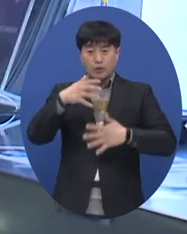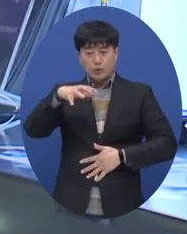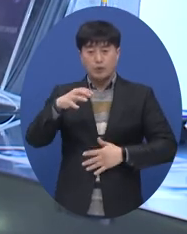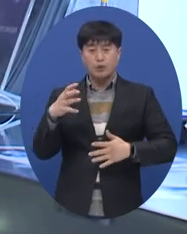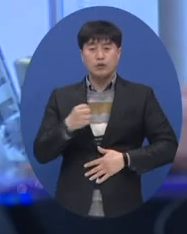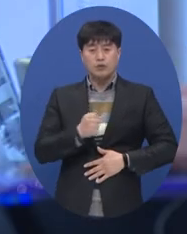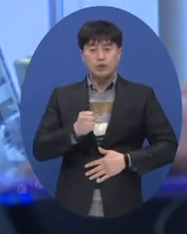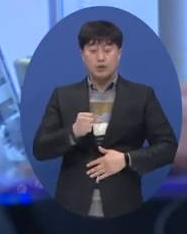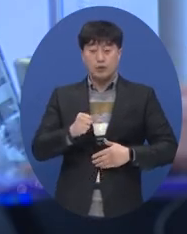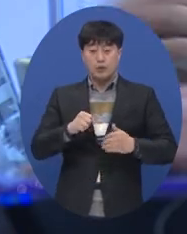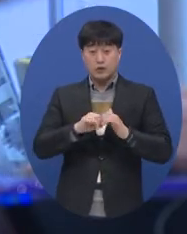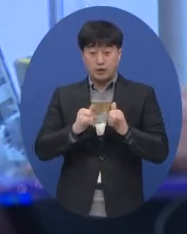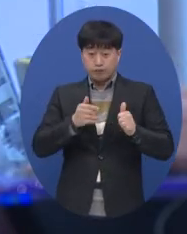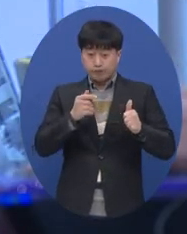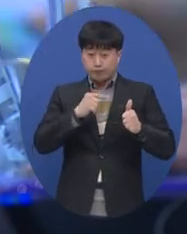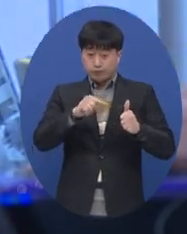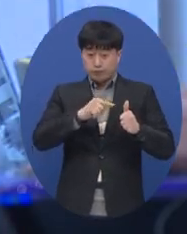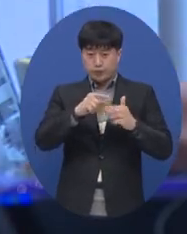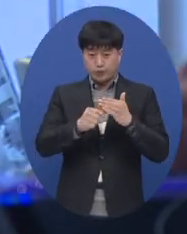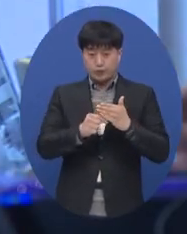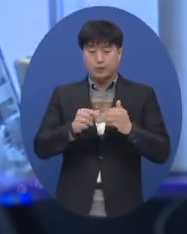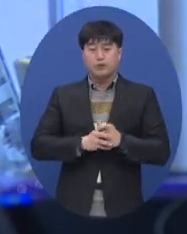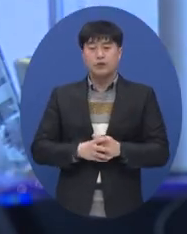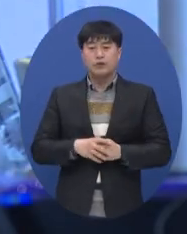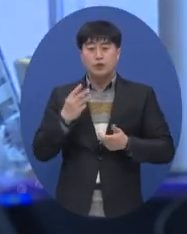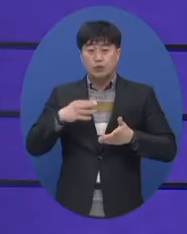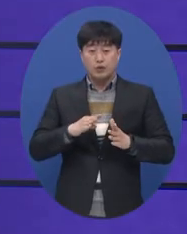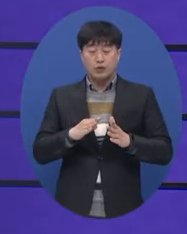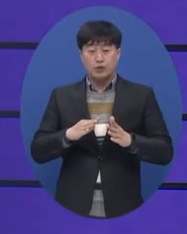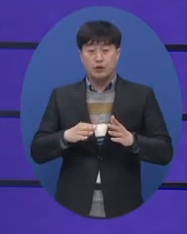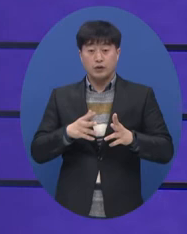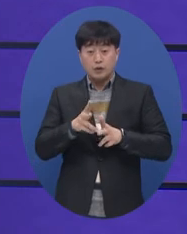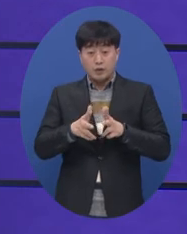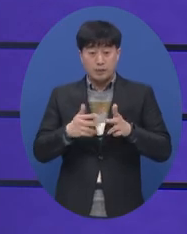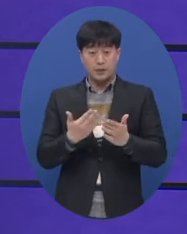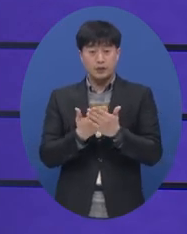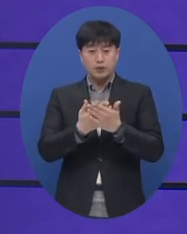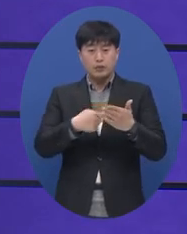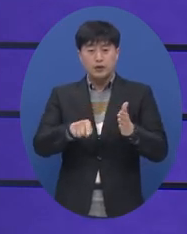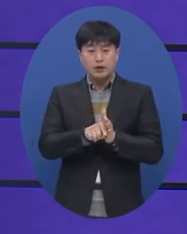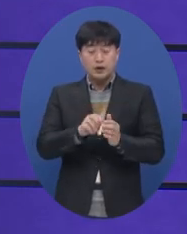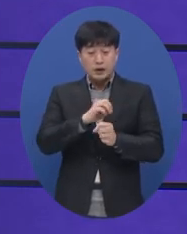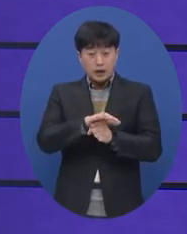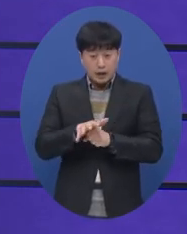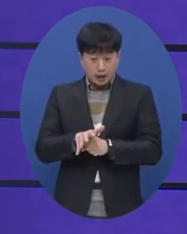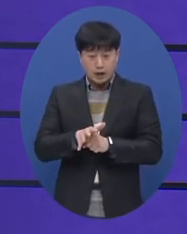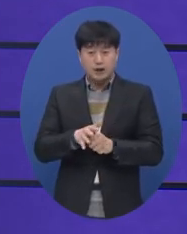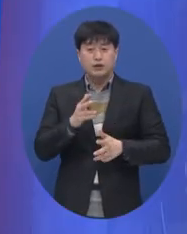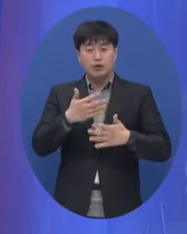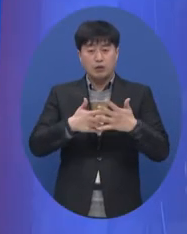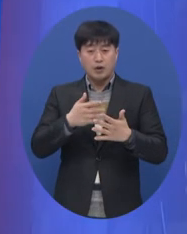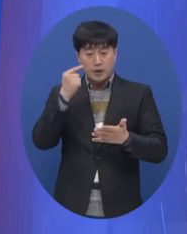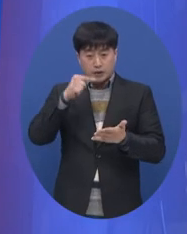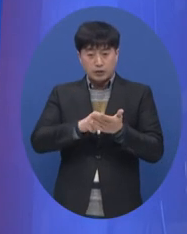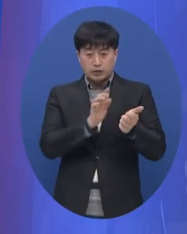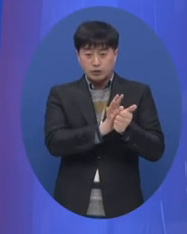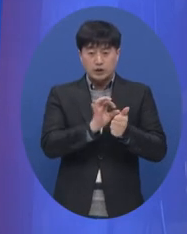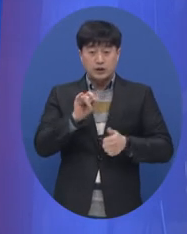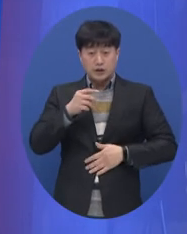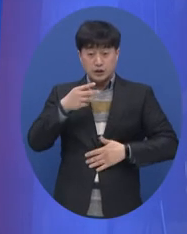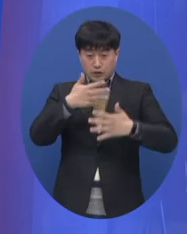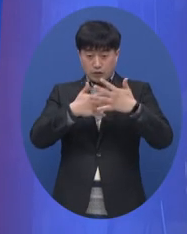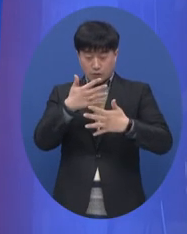독립예술영화 상영 공간 확보, 영화인 교육 프로그램 등이 나왔습니다. 한편 경기도는 영화산업 발전을 위해 다양성 영화 발굴